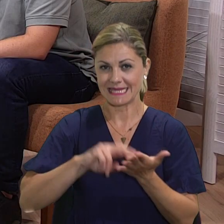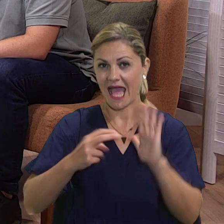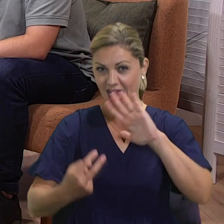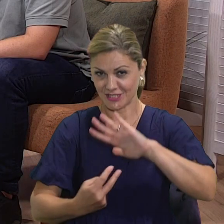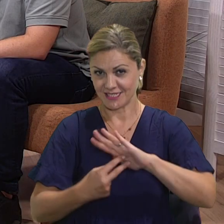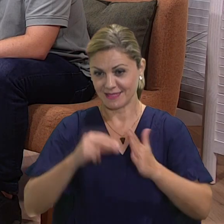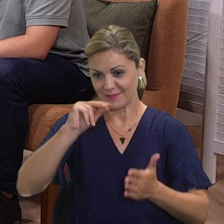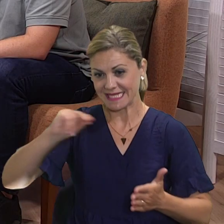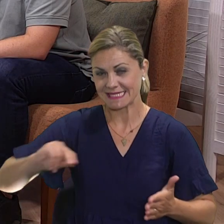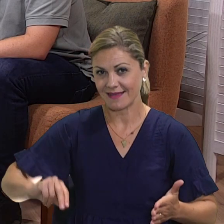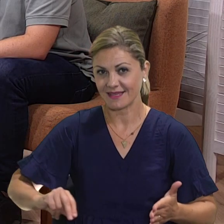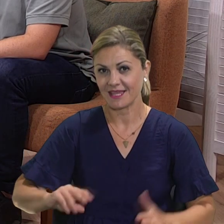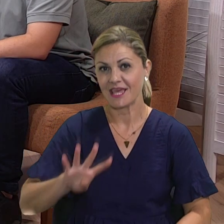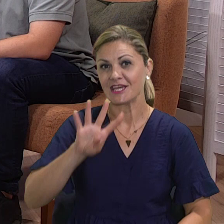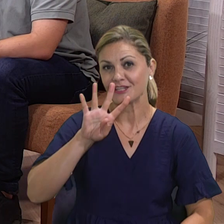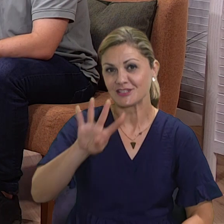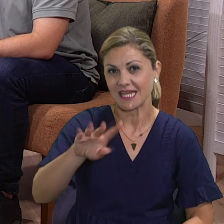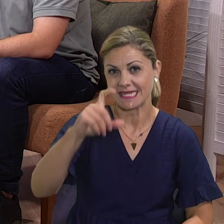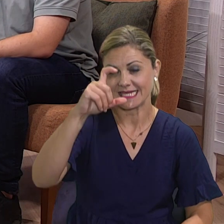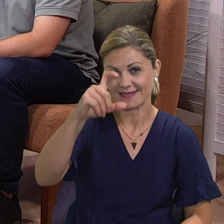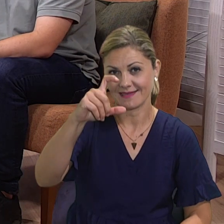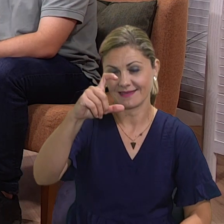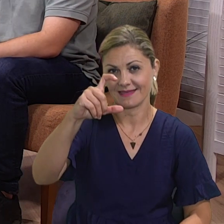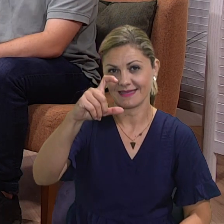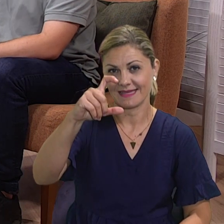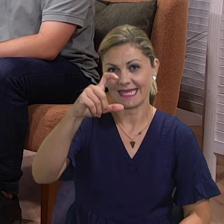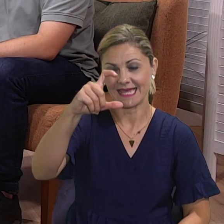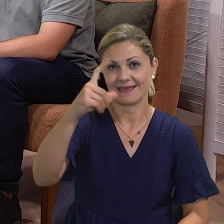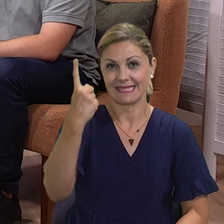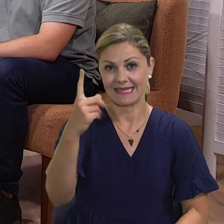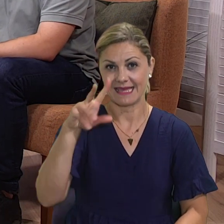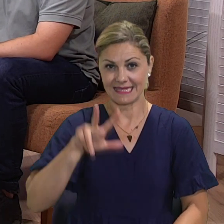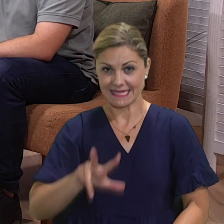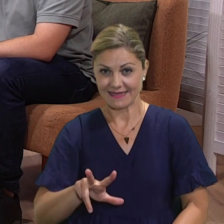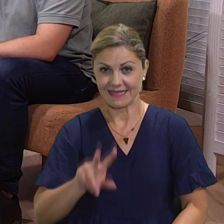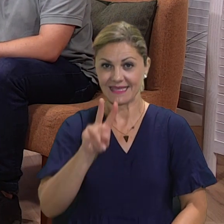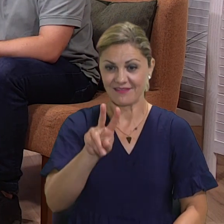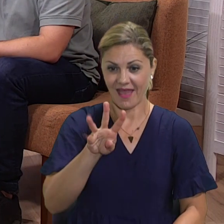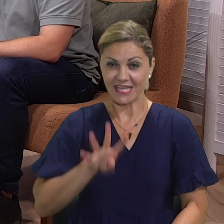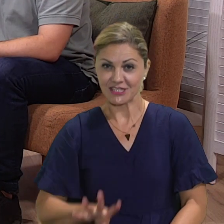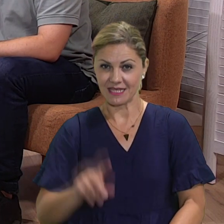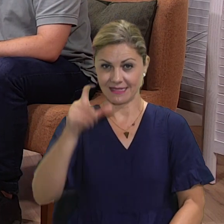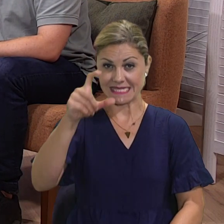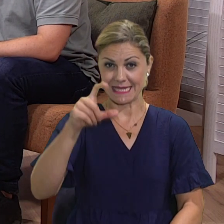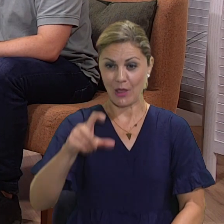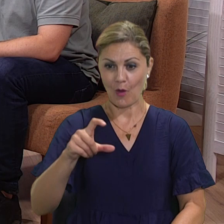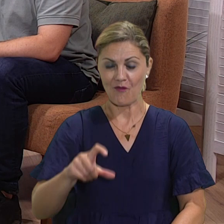je strofe, odnosno kitice sa četiri stiha, gdje se uvijek slaže 1, 3, 2,